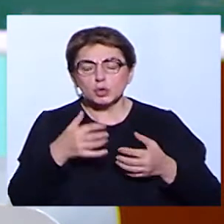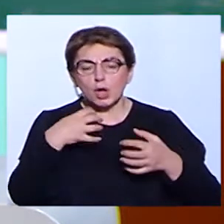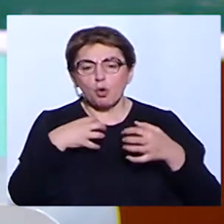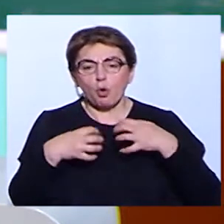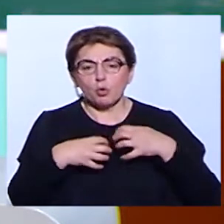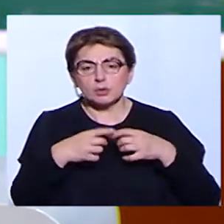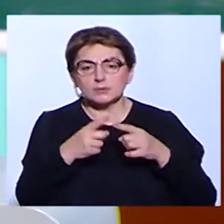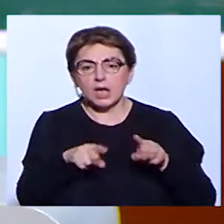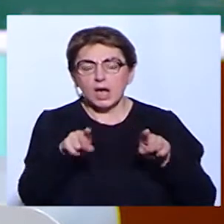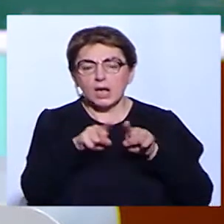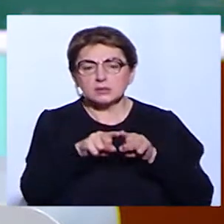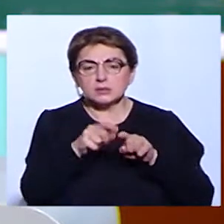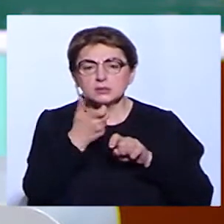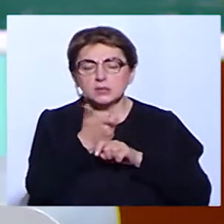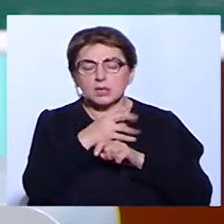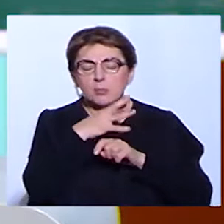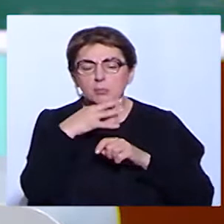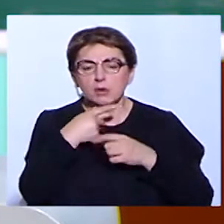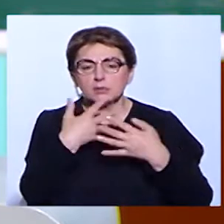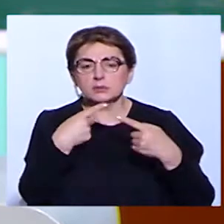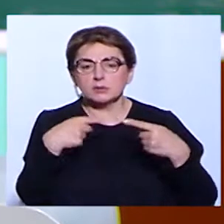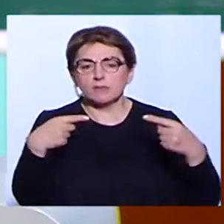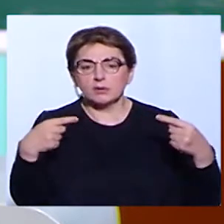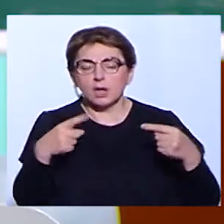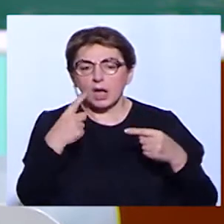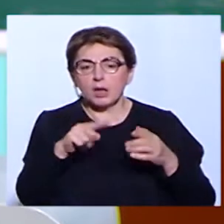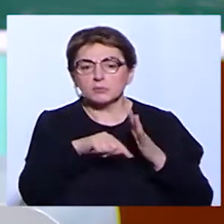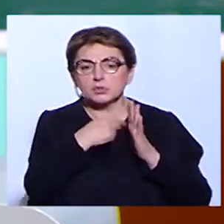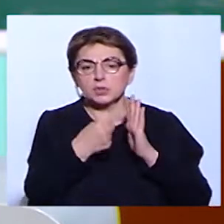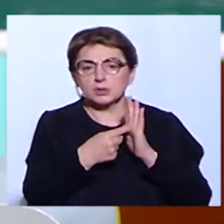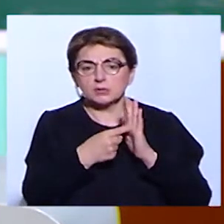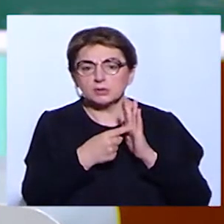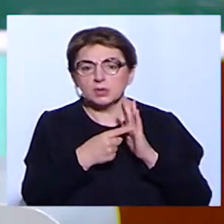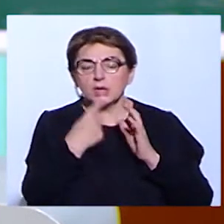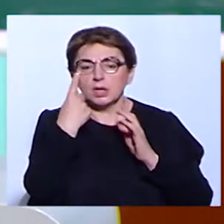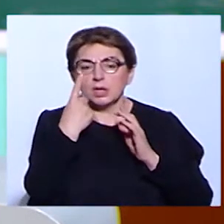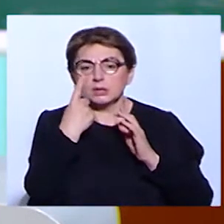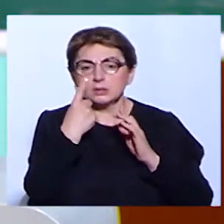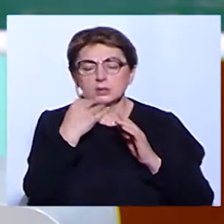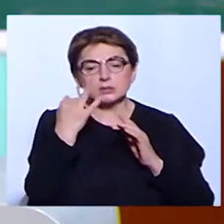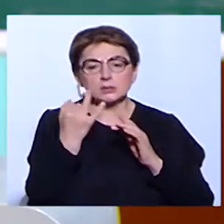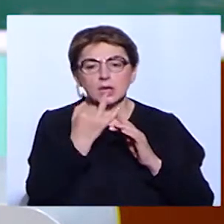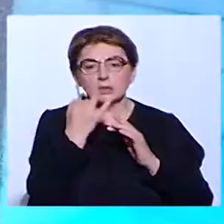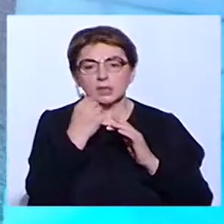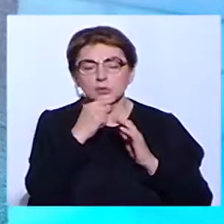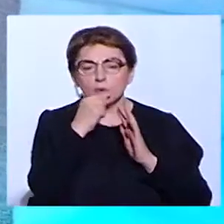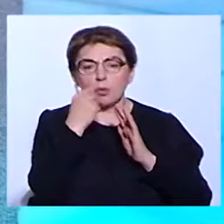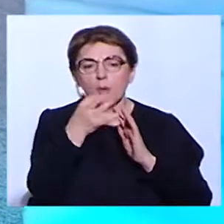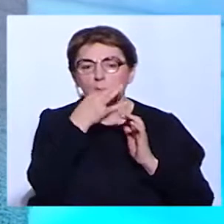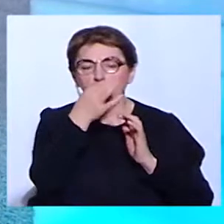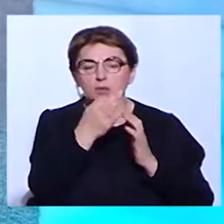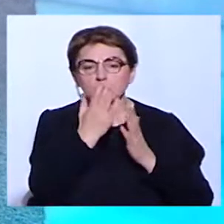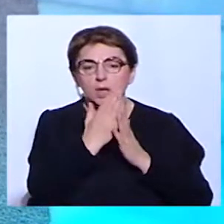ასეთი დიდი მრავალფეროვნება? ამ შეკითხვას ერთი საინტერესო პასუხი აქვს.